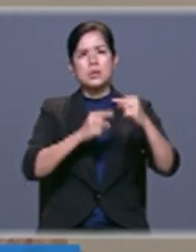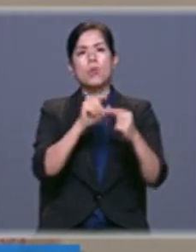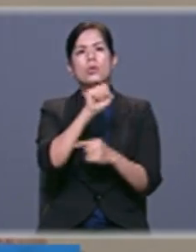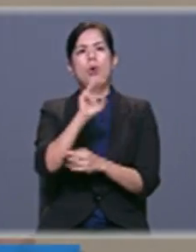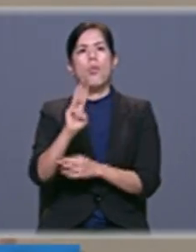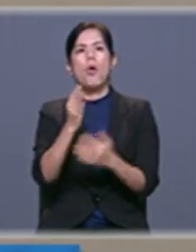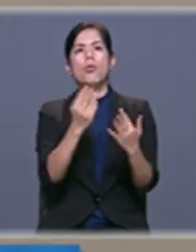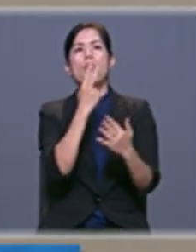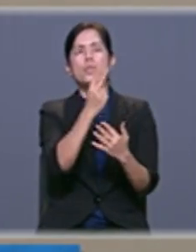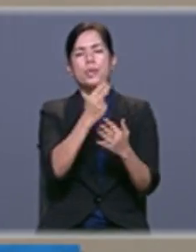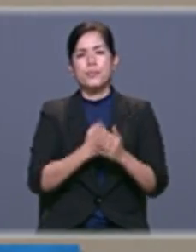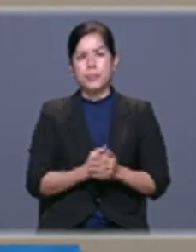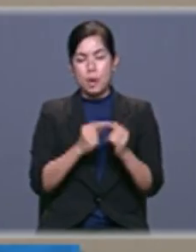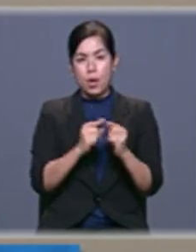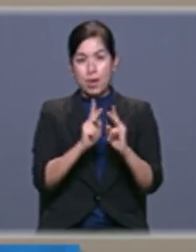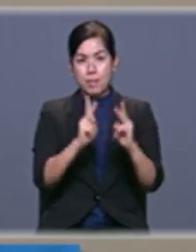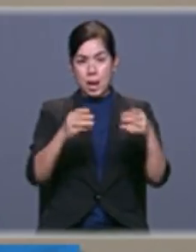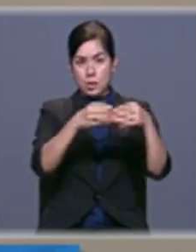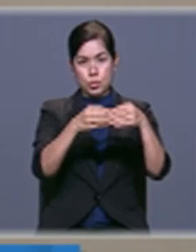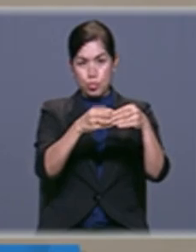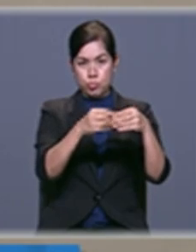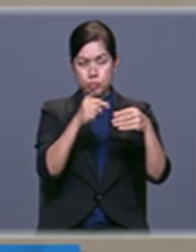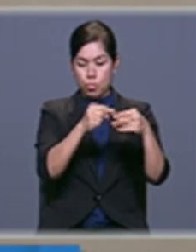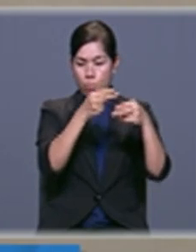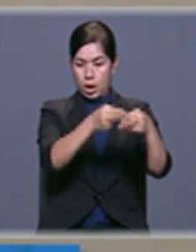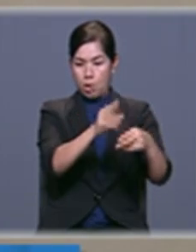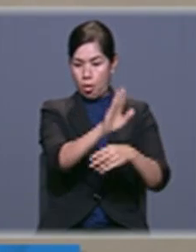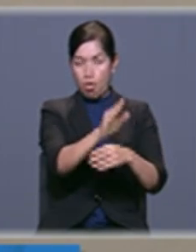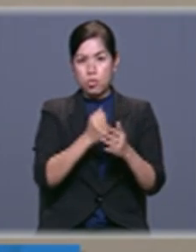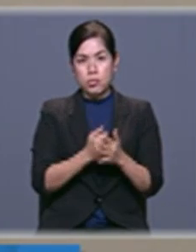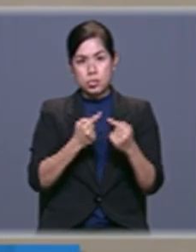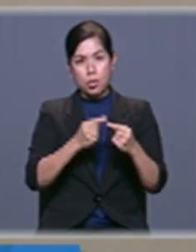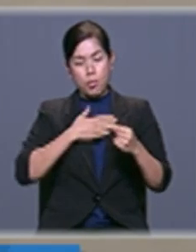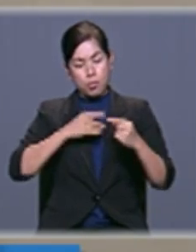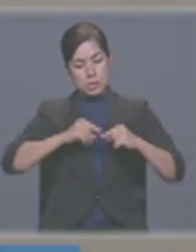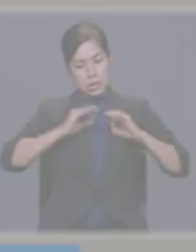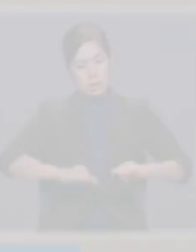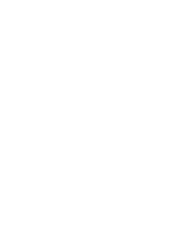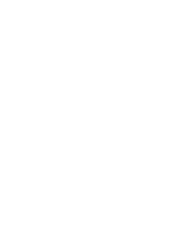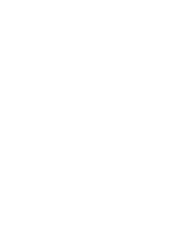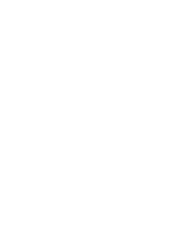ก็ดูกรรมการก็คือกรรมการแต่ท้ายสุดผมก็ต้องตัดสินใจอยู่แล้วล่ะ